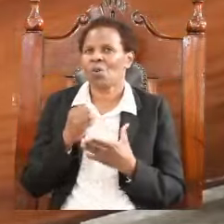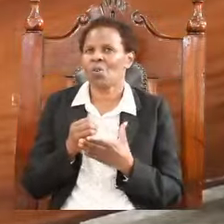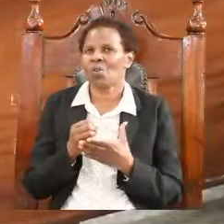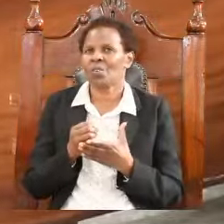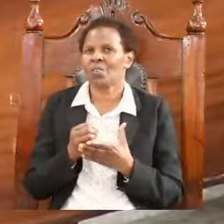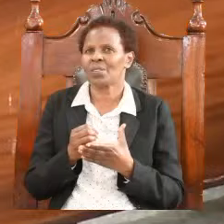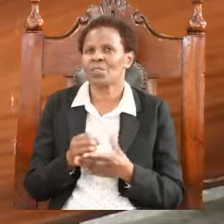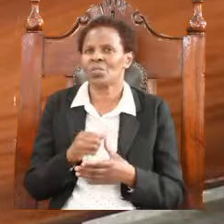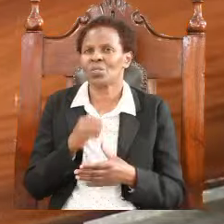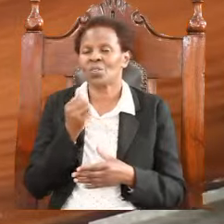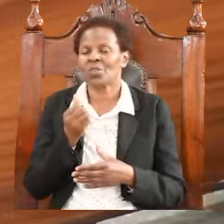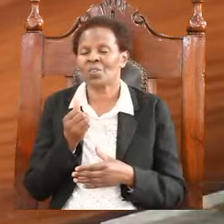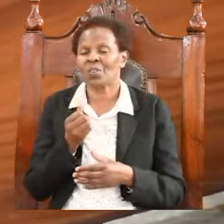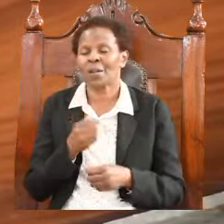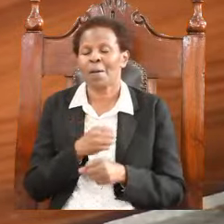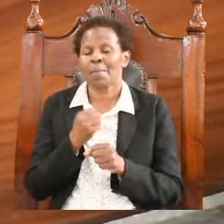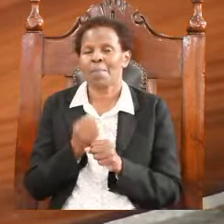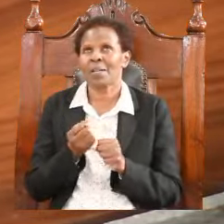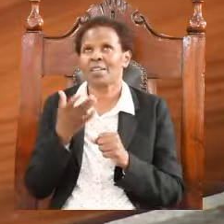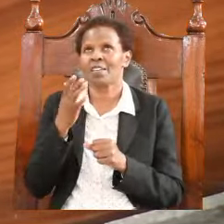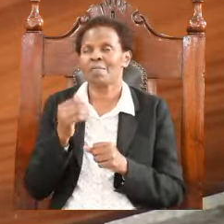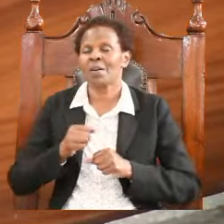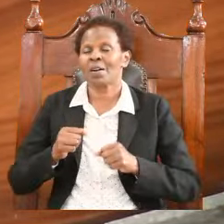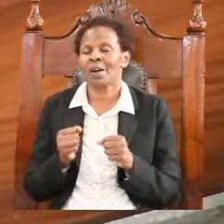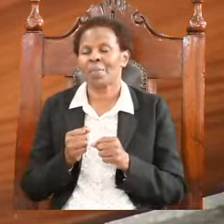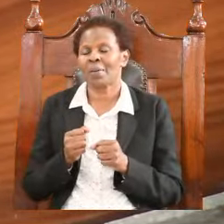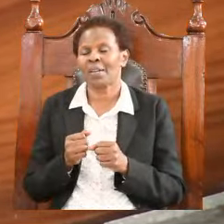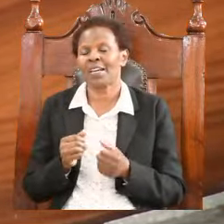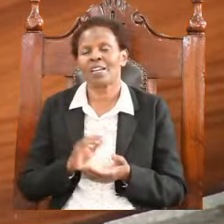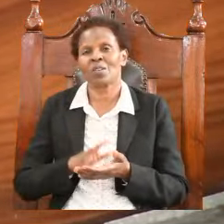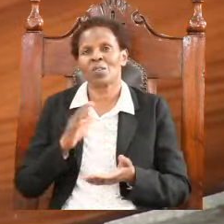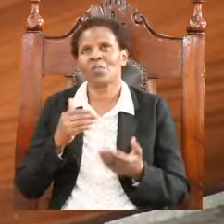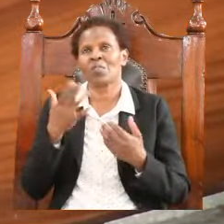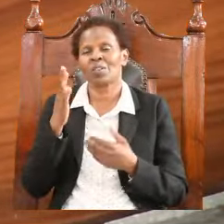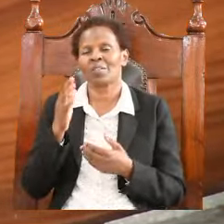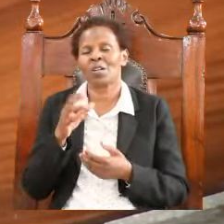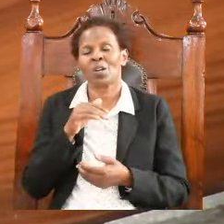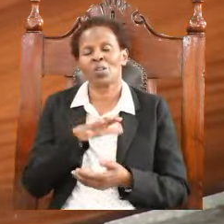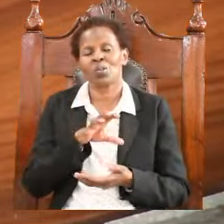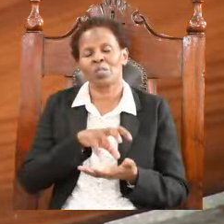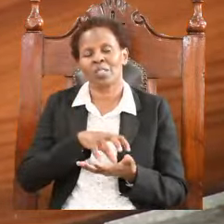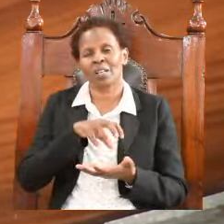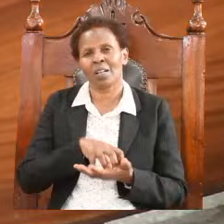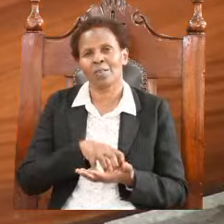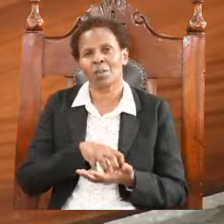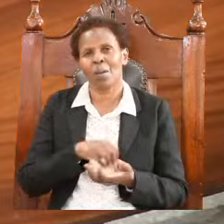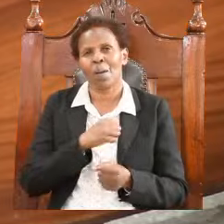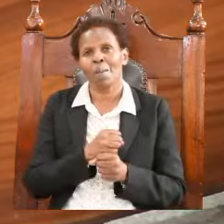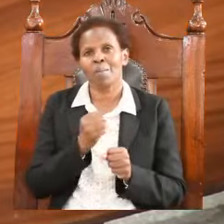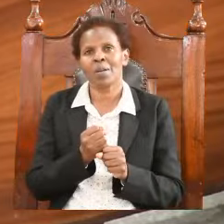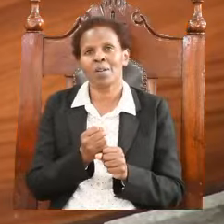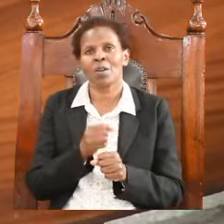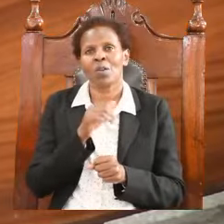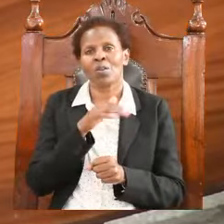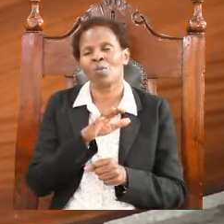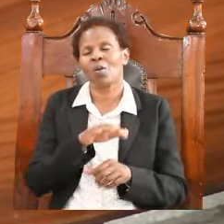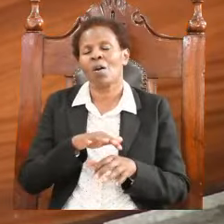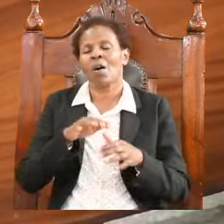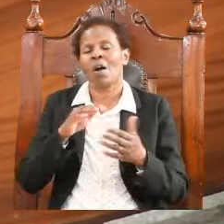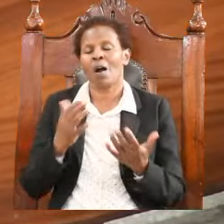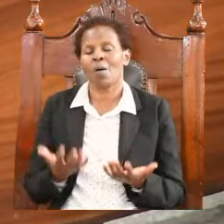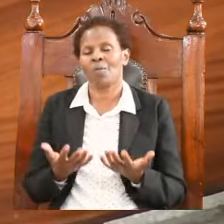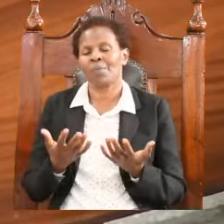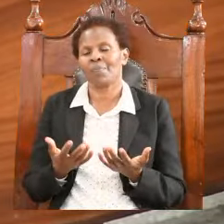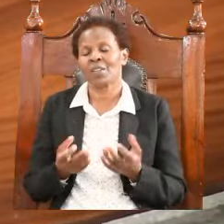oguni ukaga gukenia gai na kumugocithia due circumstances cia muturire shitomaga uhani atia tari ugikorwo